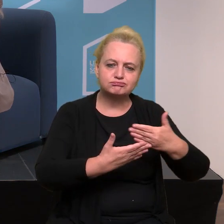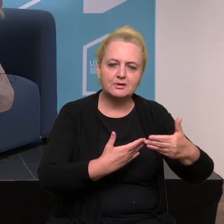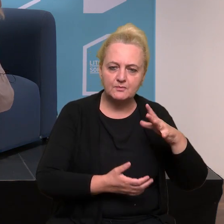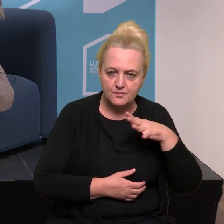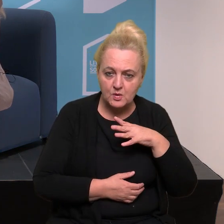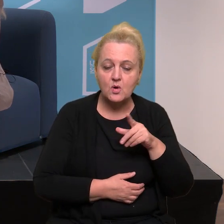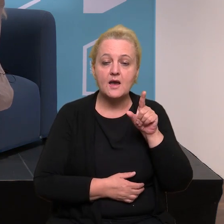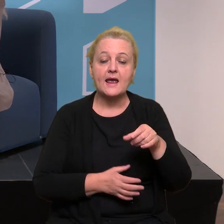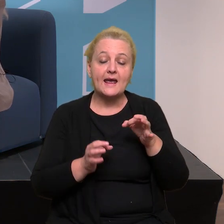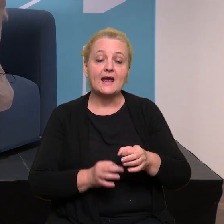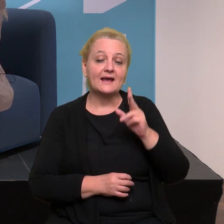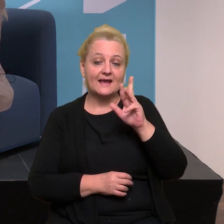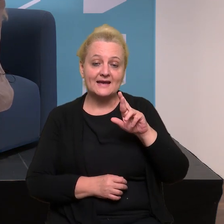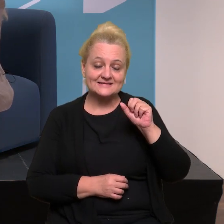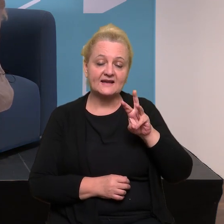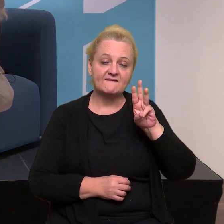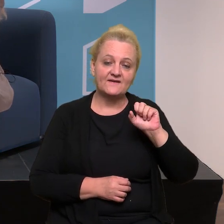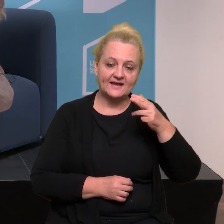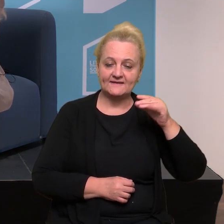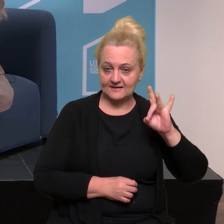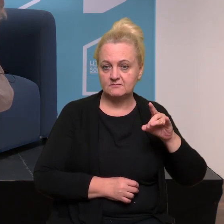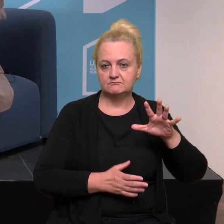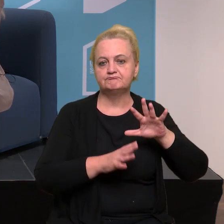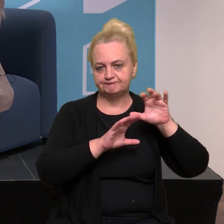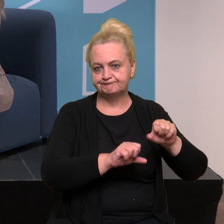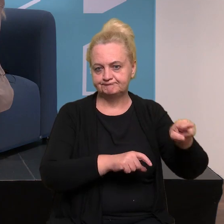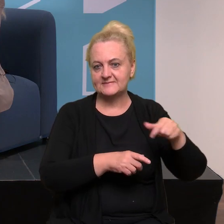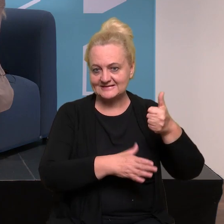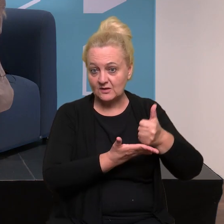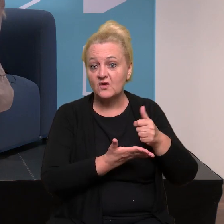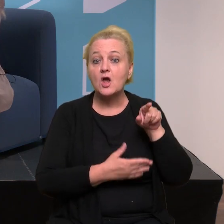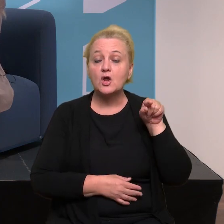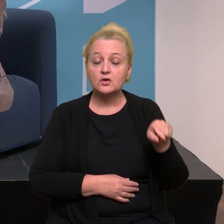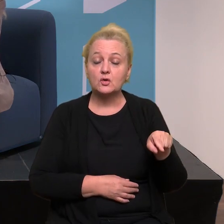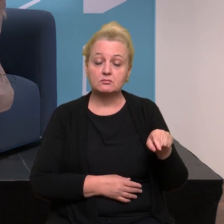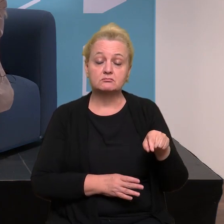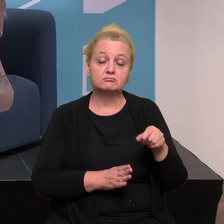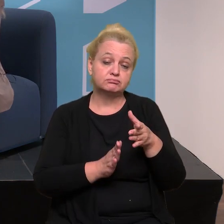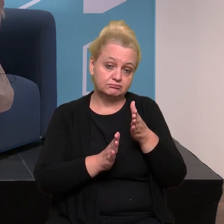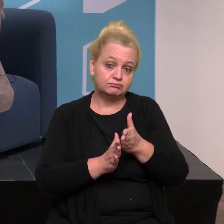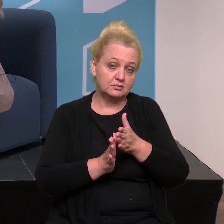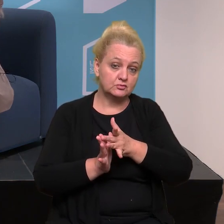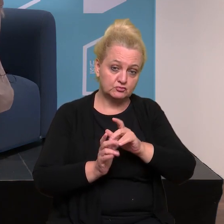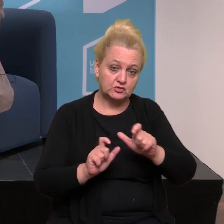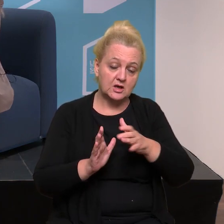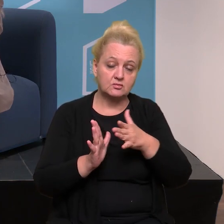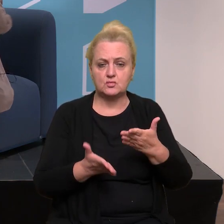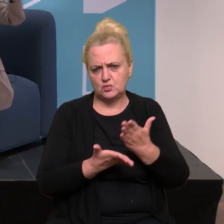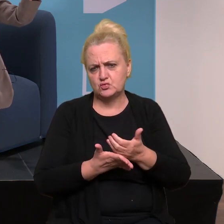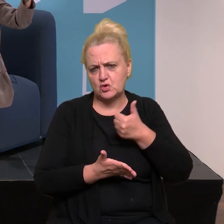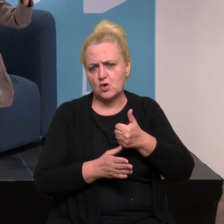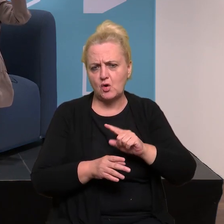działy, teraz Kerstin Weng przejęła i od tego czasu, od mniej więcej od ponad